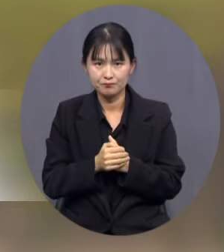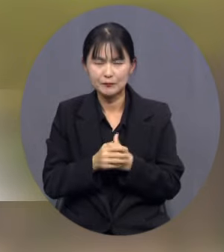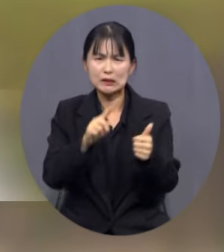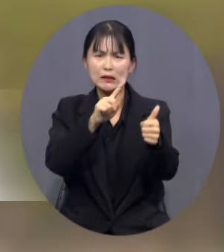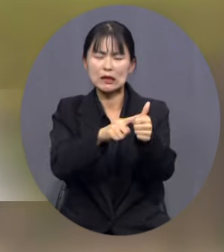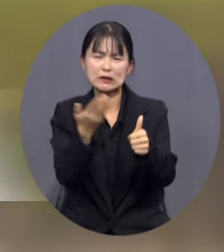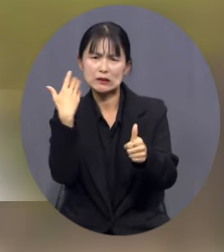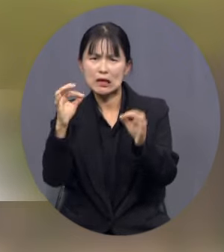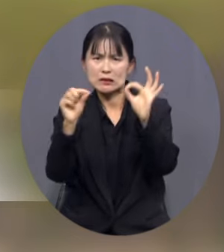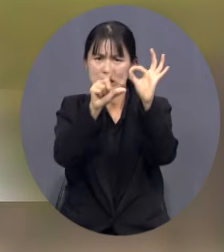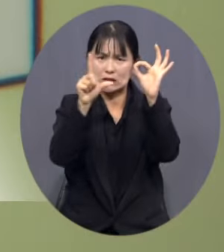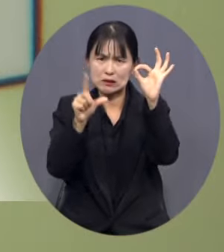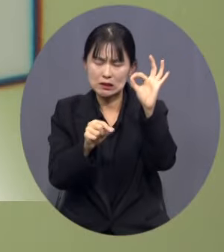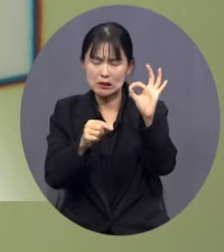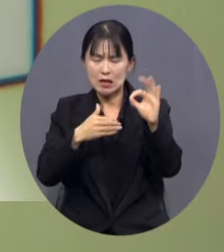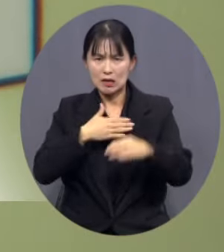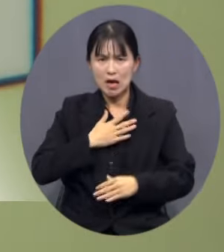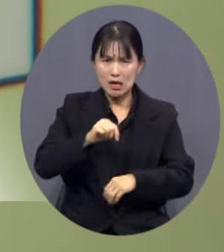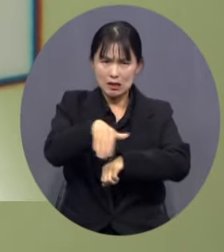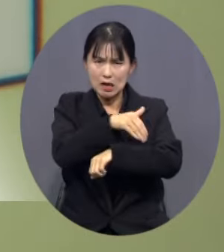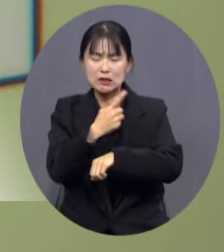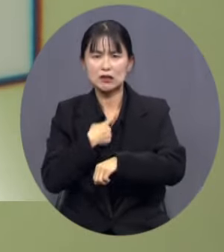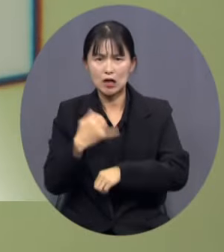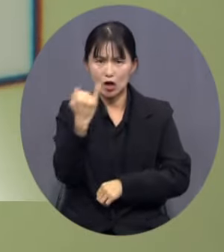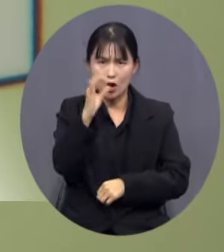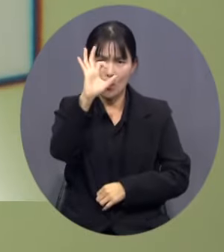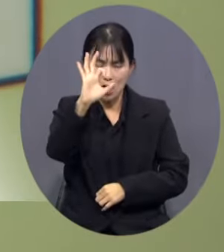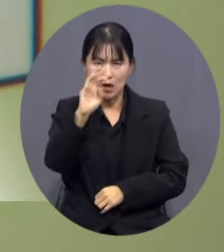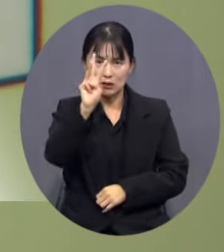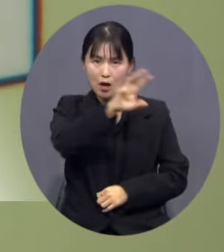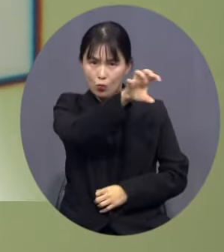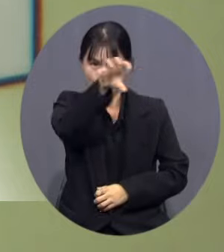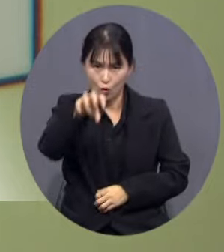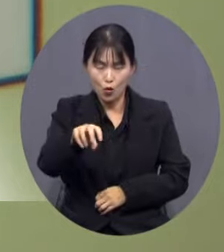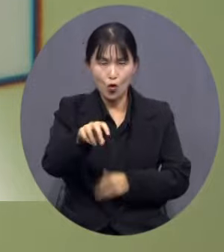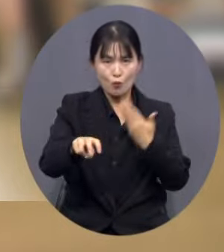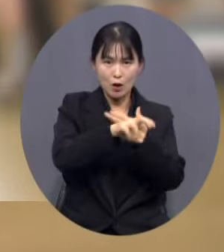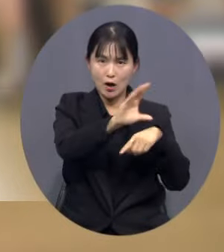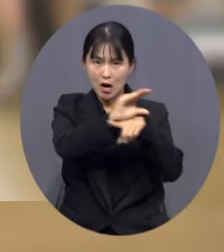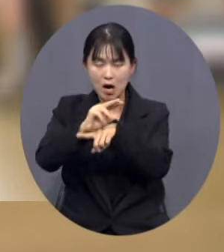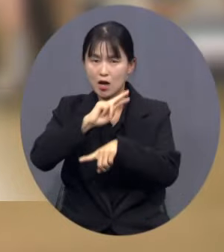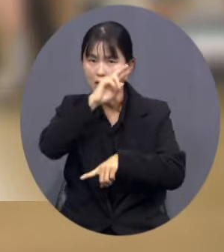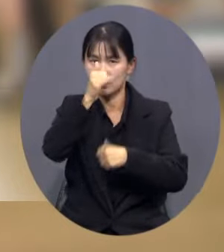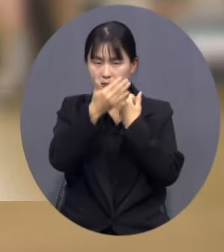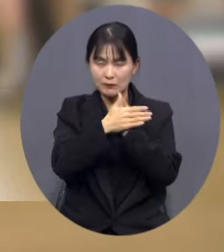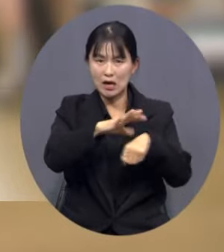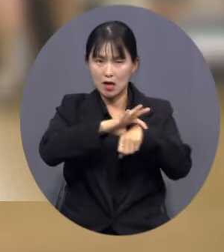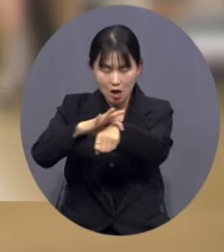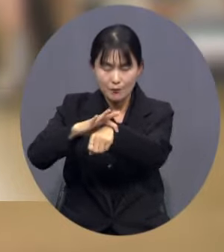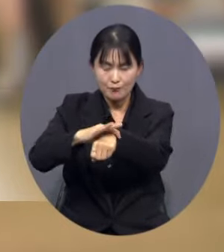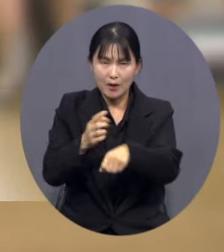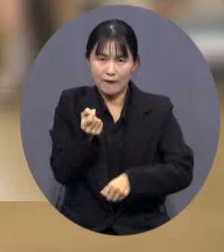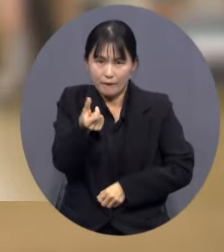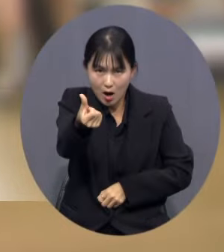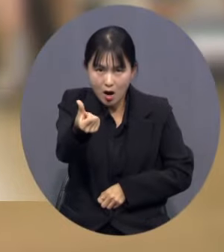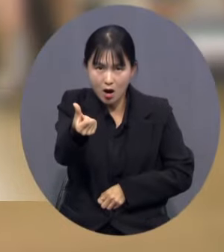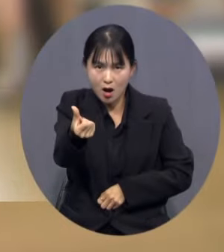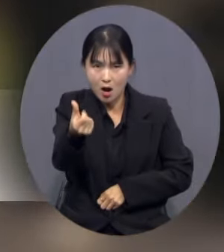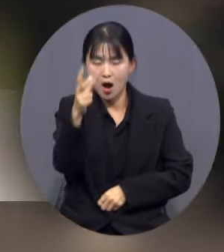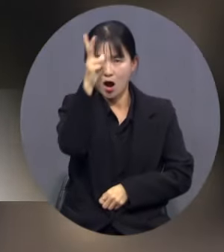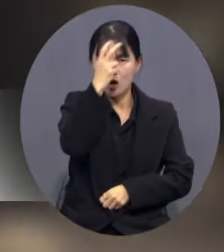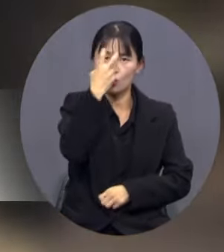지난 10월 자신이 다니던 고등학교 여자 화장실 3곳에서 불법 촬영한 혐의로 적발돼 퇴학당했는데